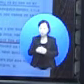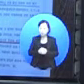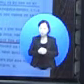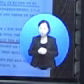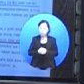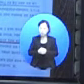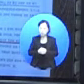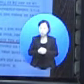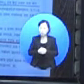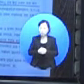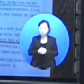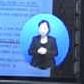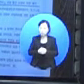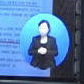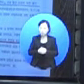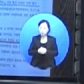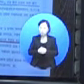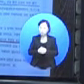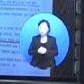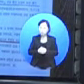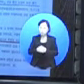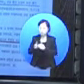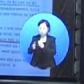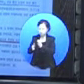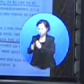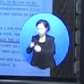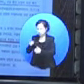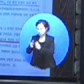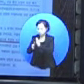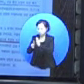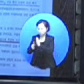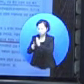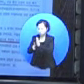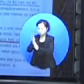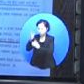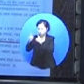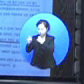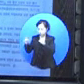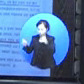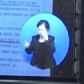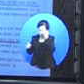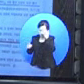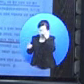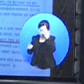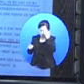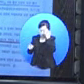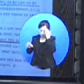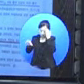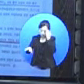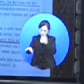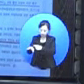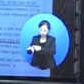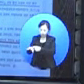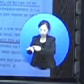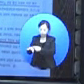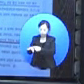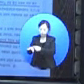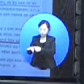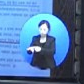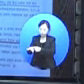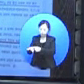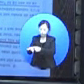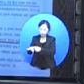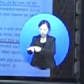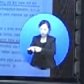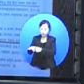예비전 후보지 단계에서 해당 지역의 홍보관 운영을 할 수 있도록 규정하고 있지 않습니다. 라고 해서 여기는 예비전 후보지 단계라고